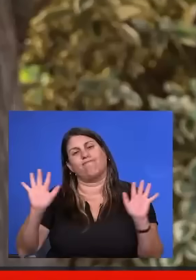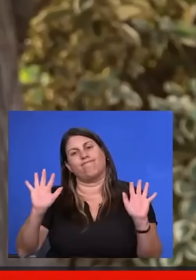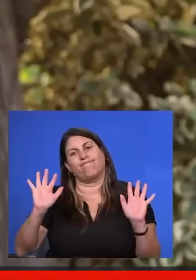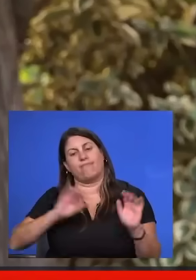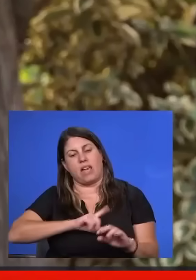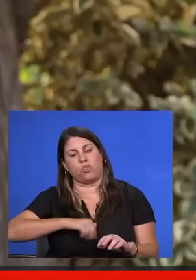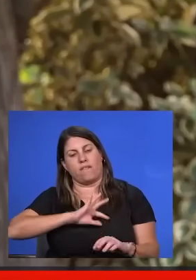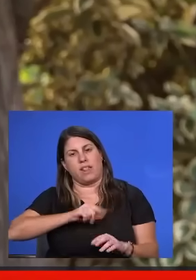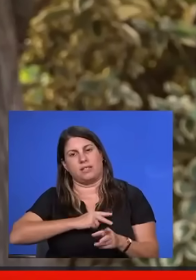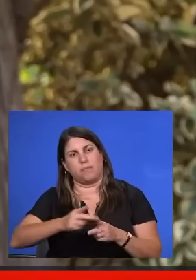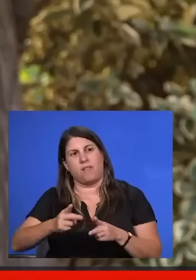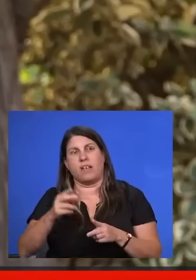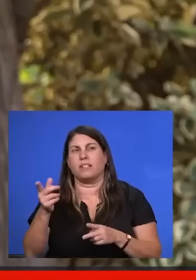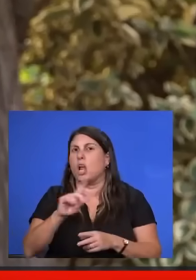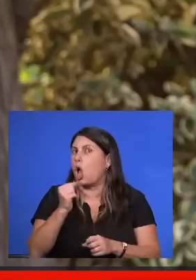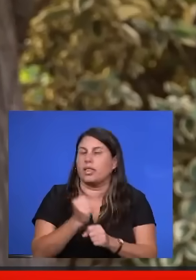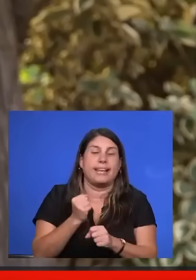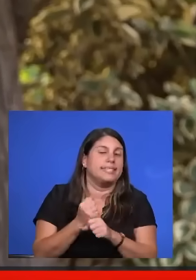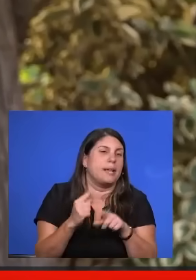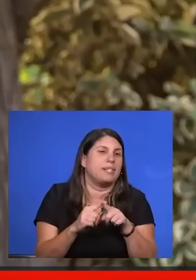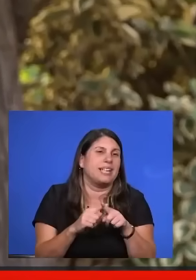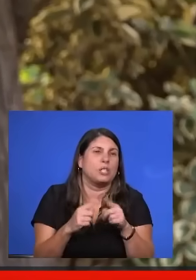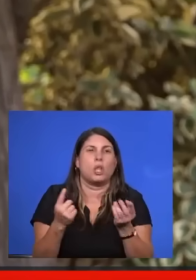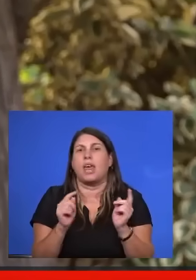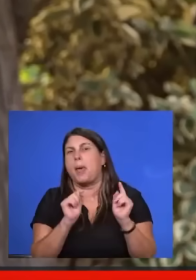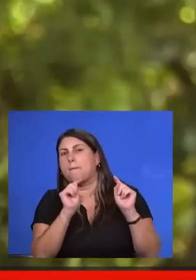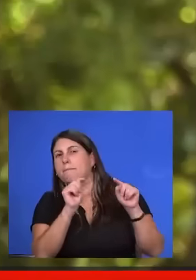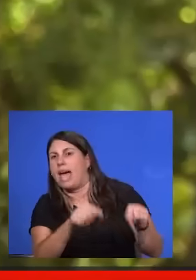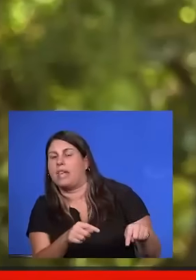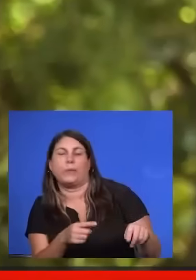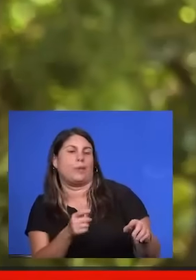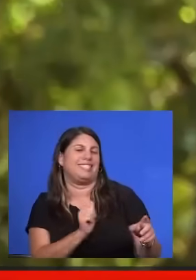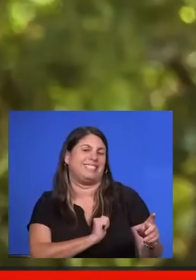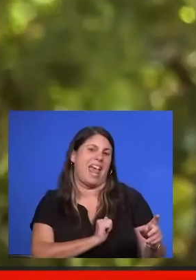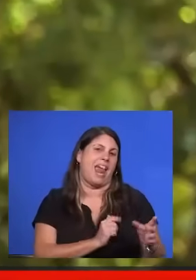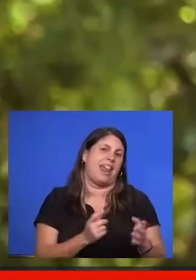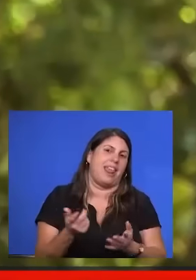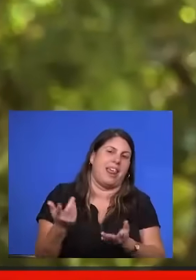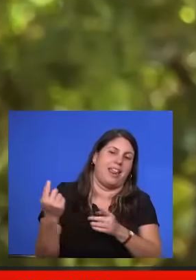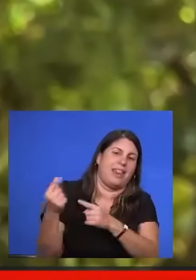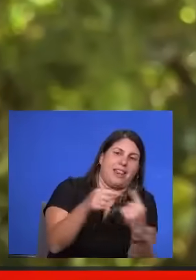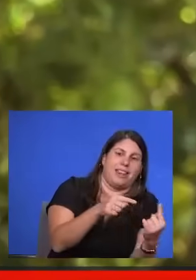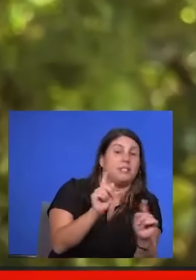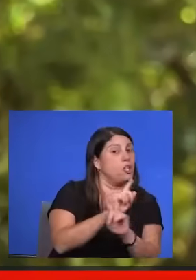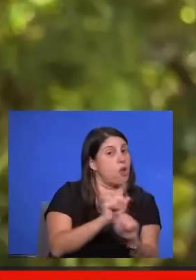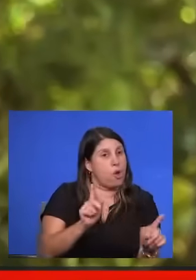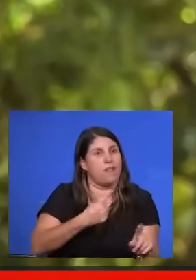לא תעשה את זה בסגנון של באנו על הכידונים של צה"ל. אבל אנחנו נצטרך להביא